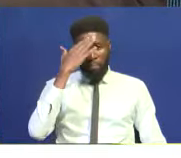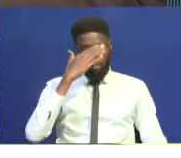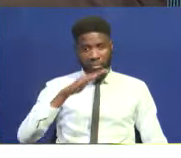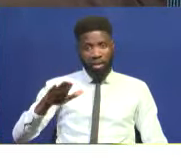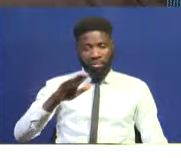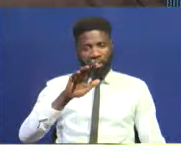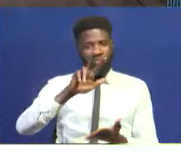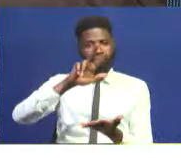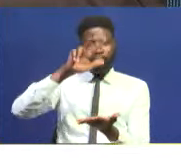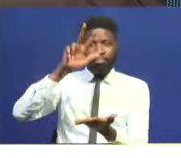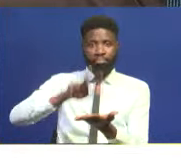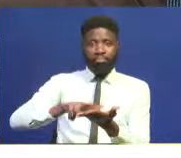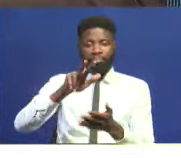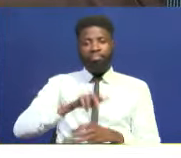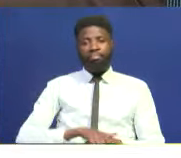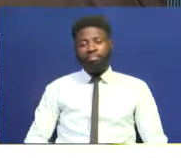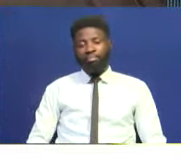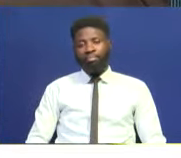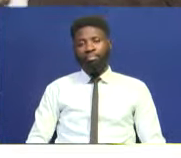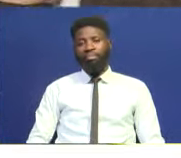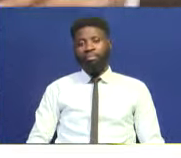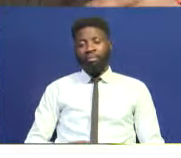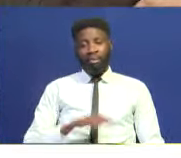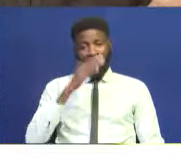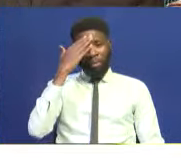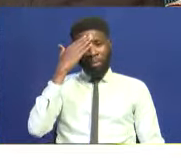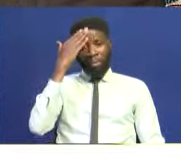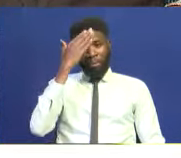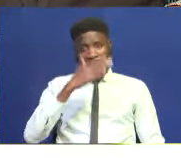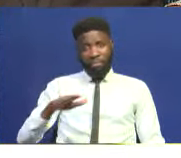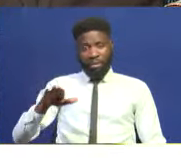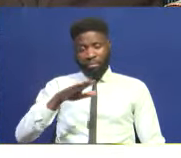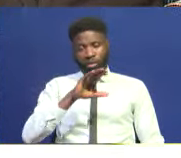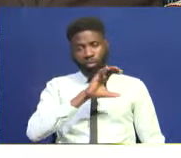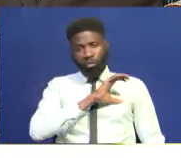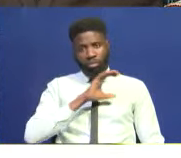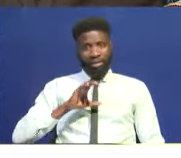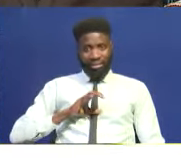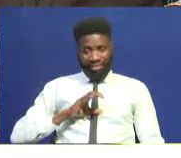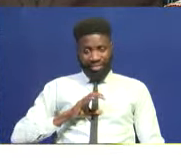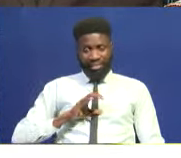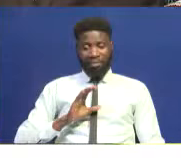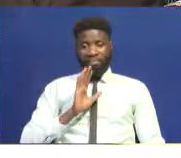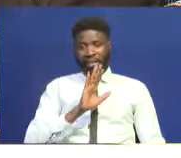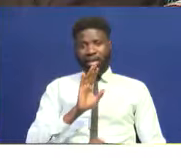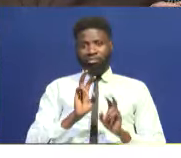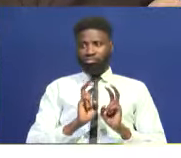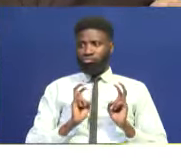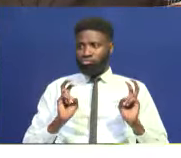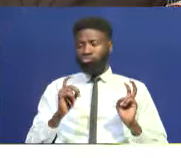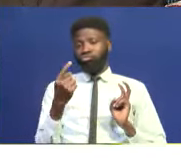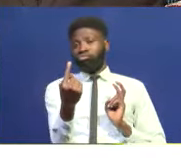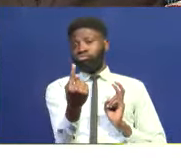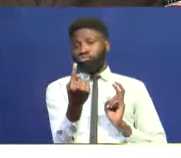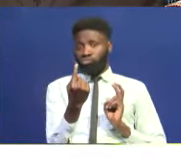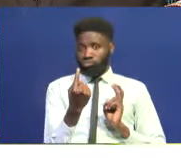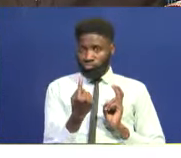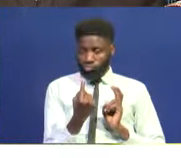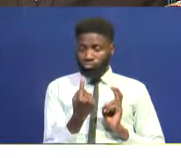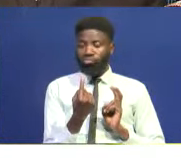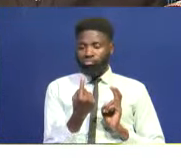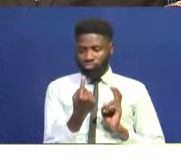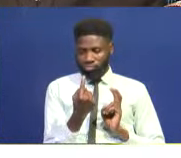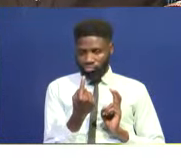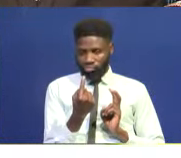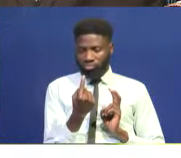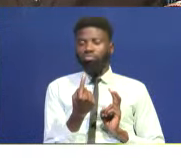Akizungumza alipofika mbele ya kamati ya bunge la kitaifa kuhusu utawala na usalama wa ndani na kamati ya bunge la seneti kuhusu usalama wa kitaifa,